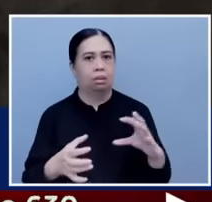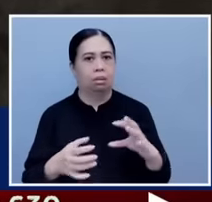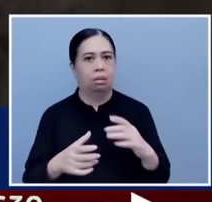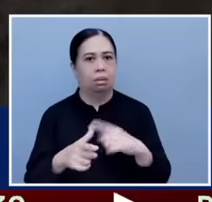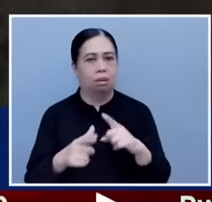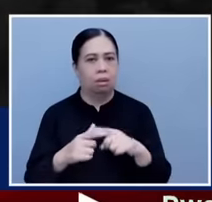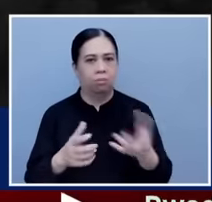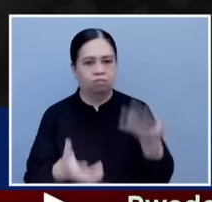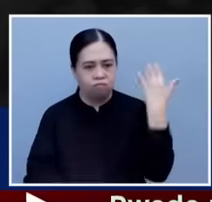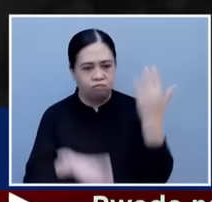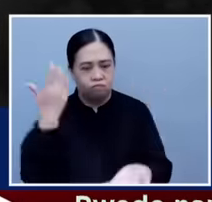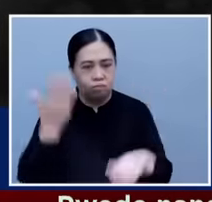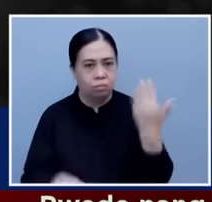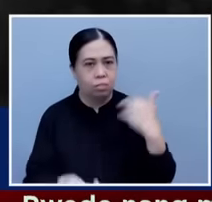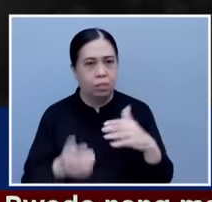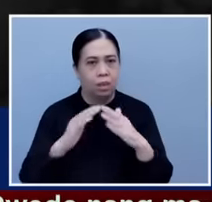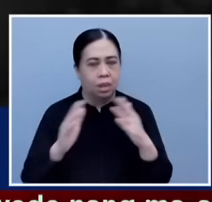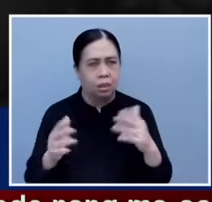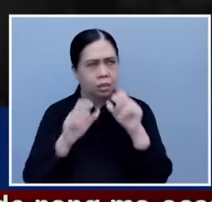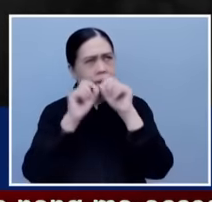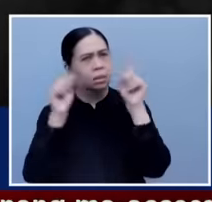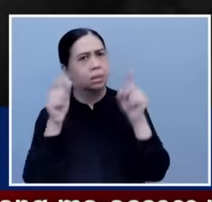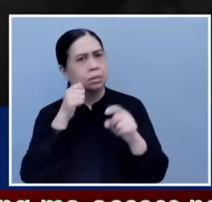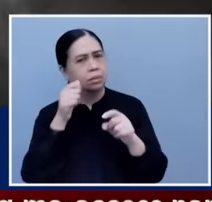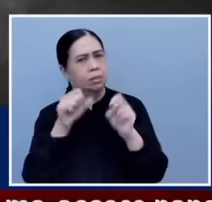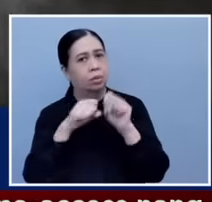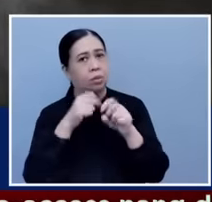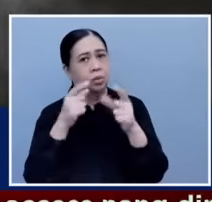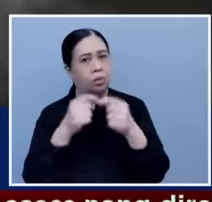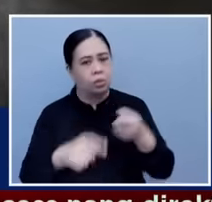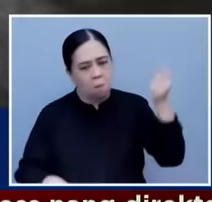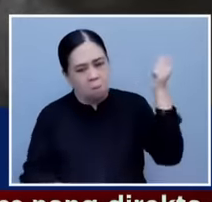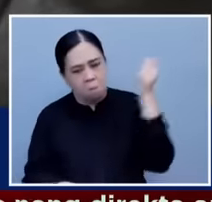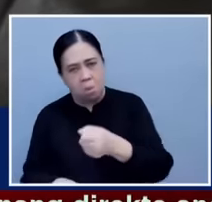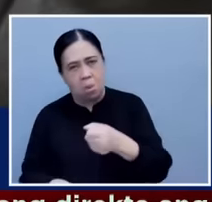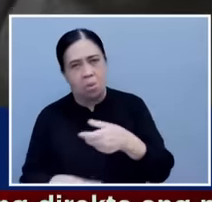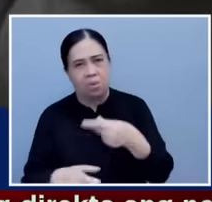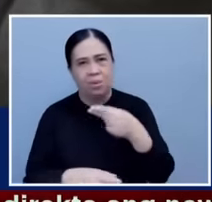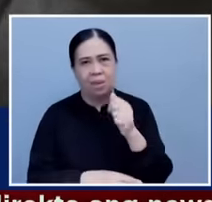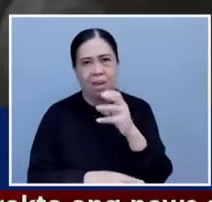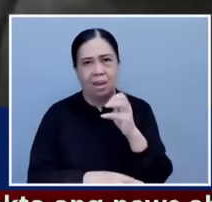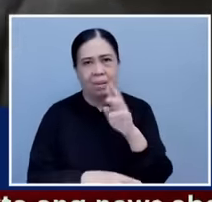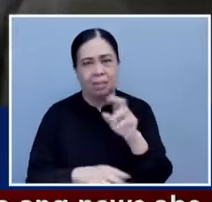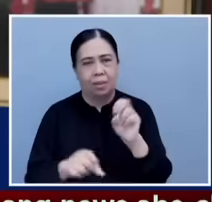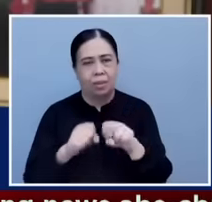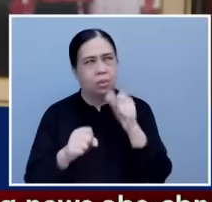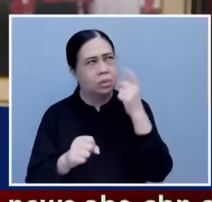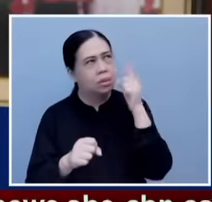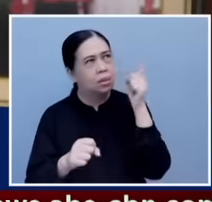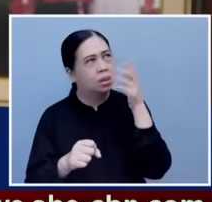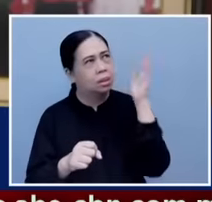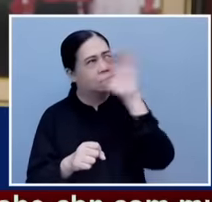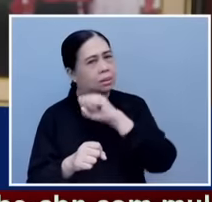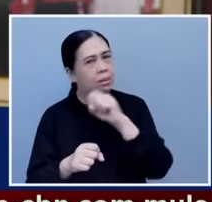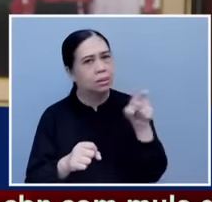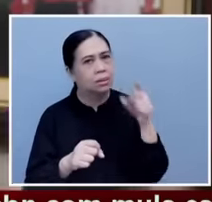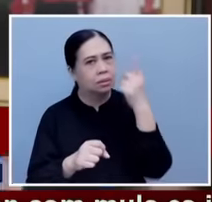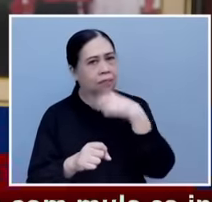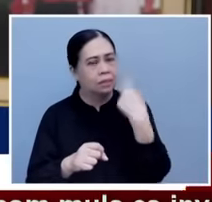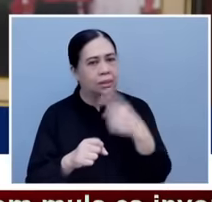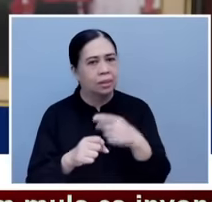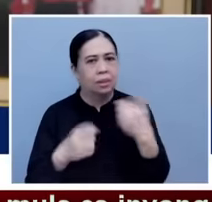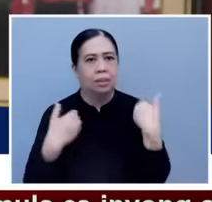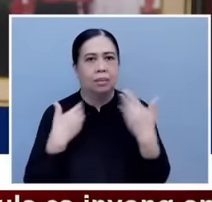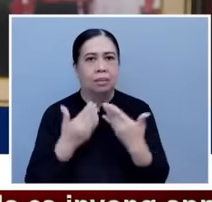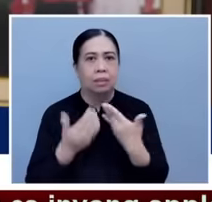sa kambahay. Nagising ang biktima kaya pinukpok umano siya ng martilyo ng suspect para hindi siya makilala. Mayroon pong mga gamit na